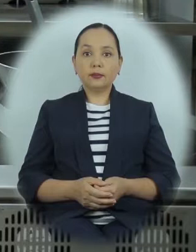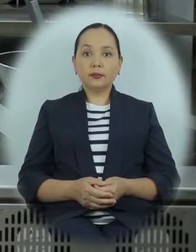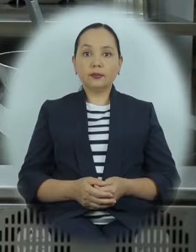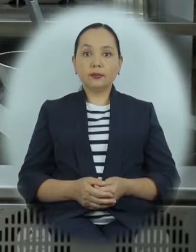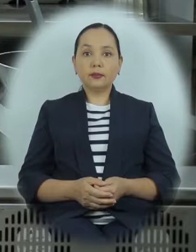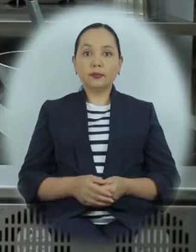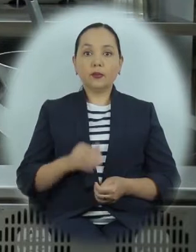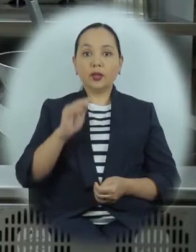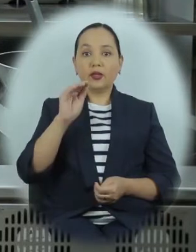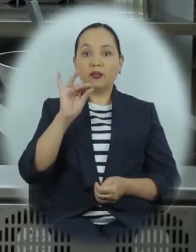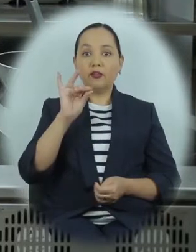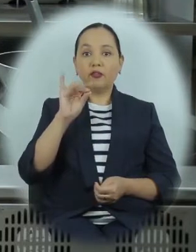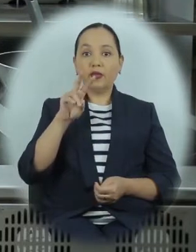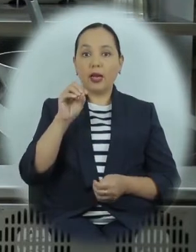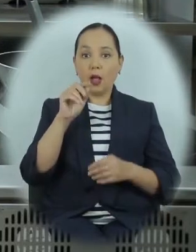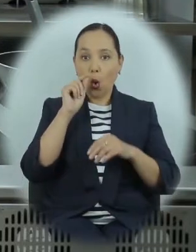и филе курицы.